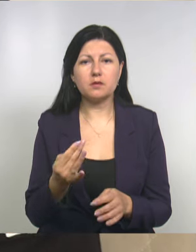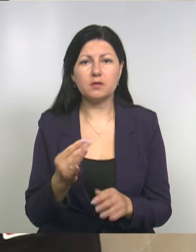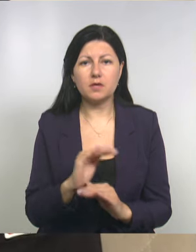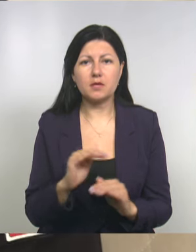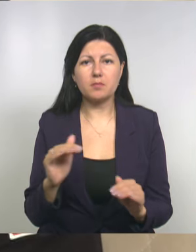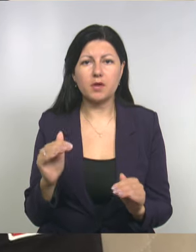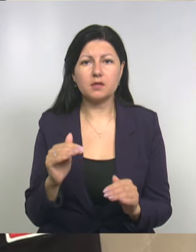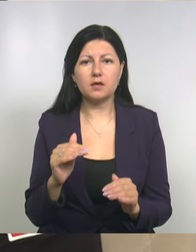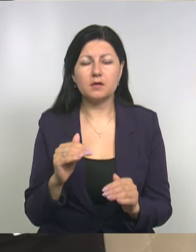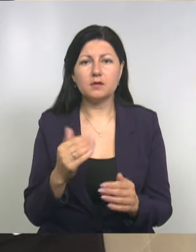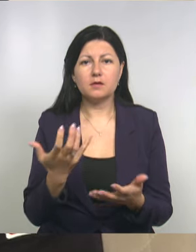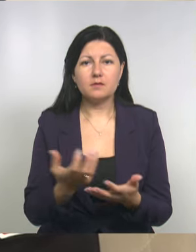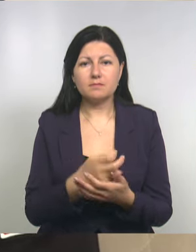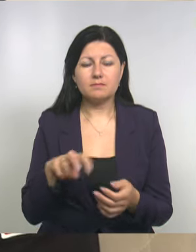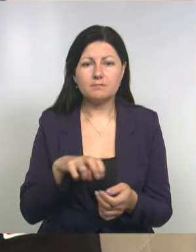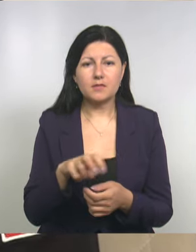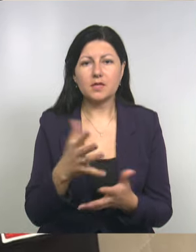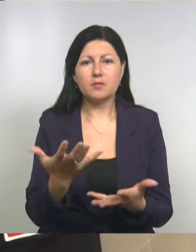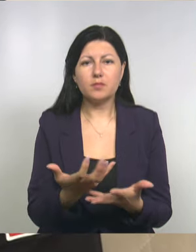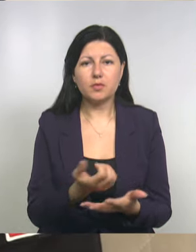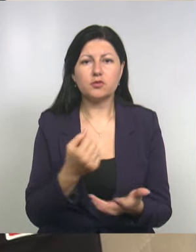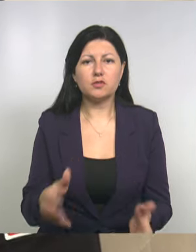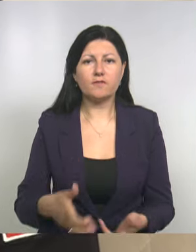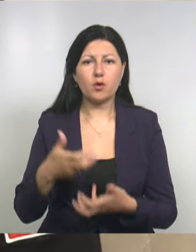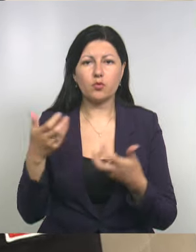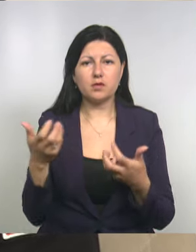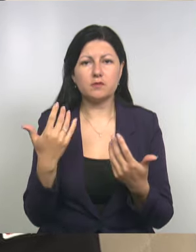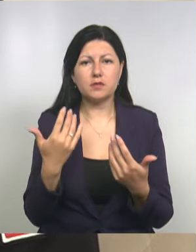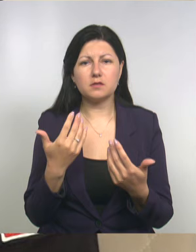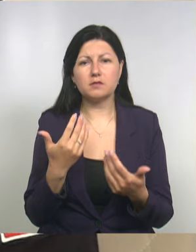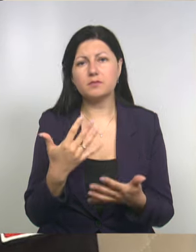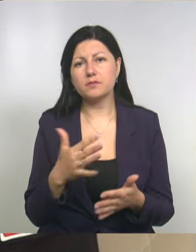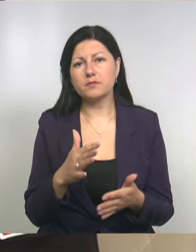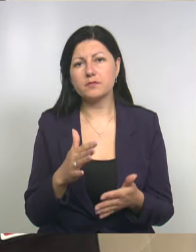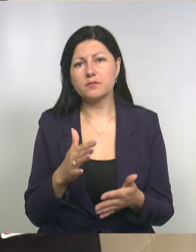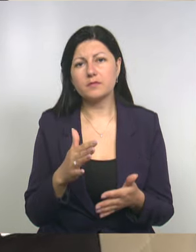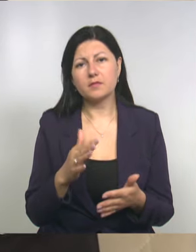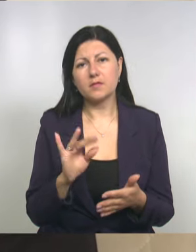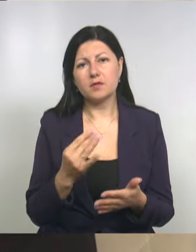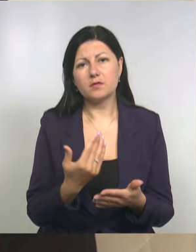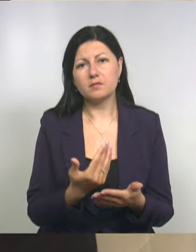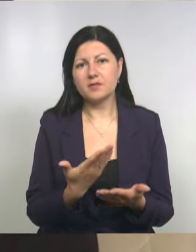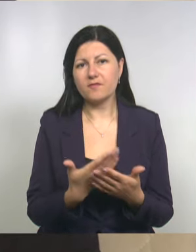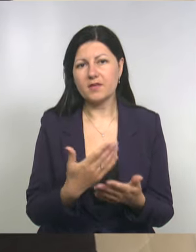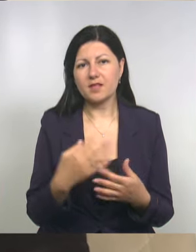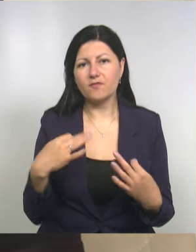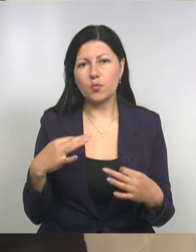ребята пробили к нему лаз и тем самым эвакуировали его. Он, наверное, в рубашке